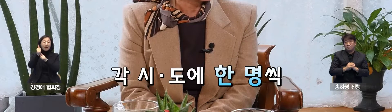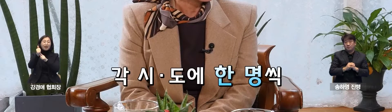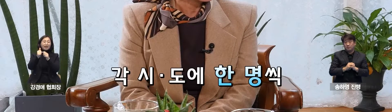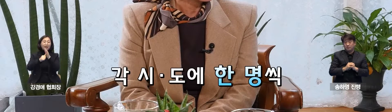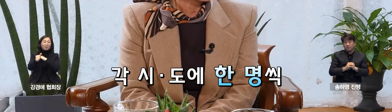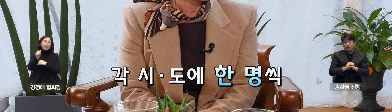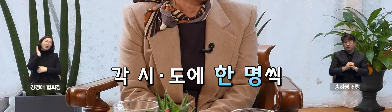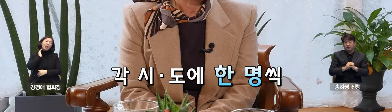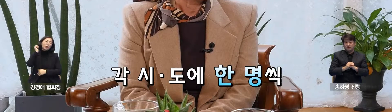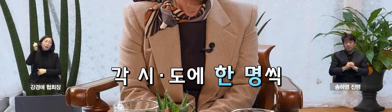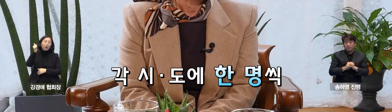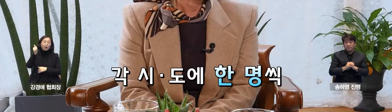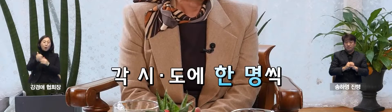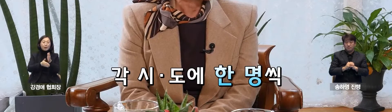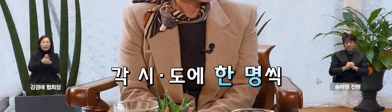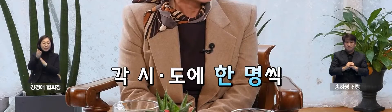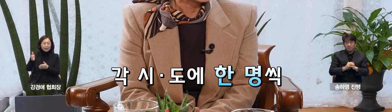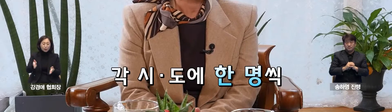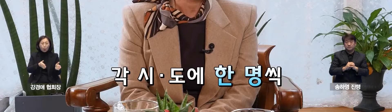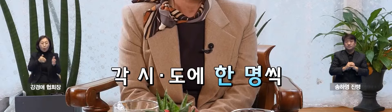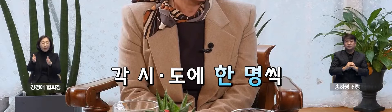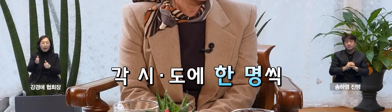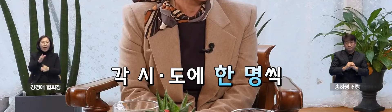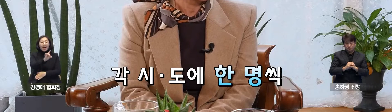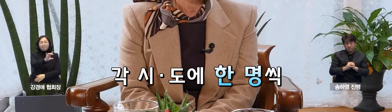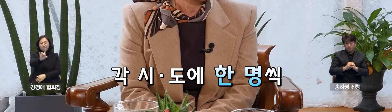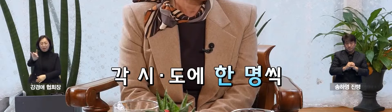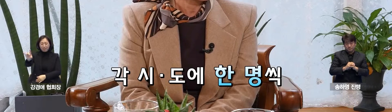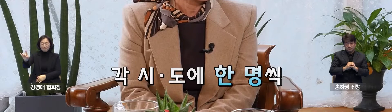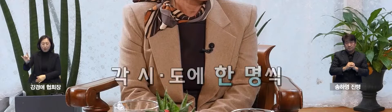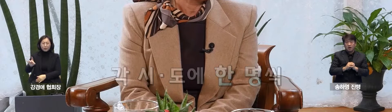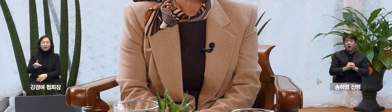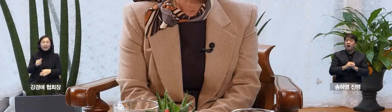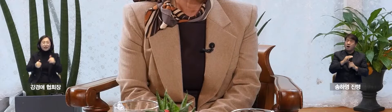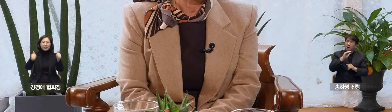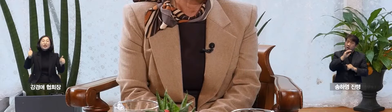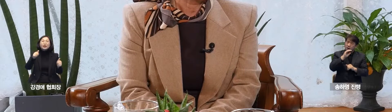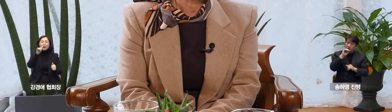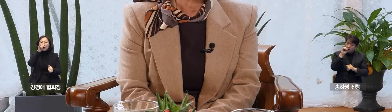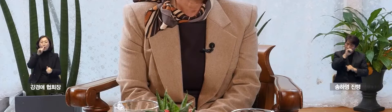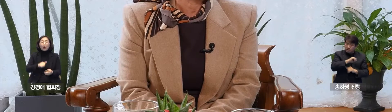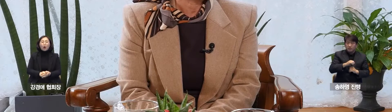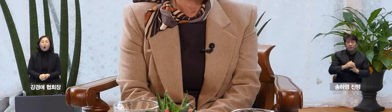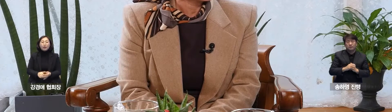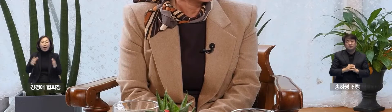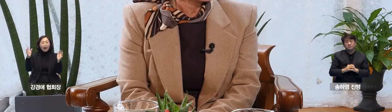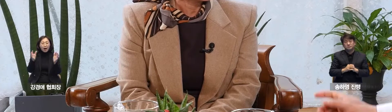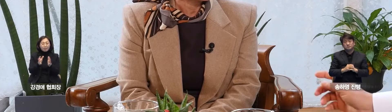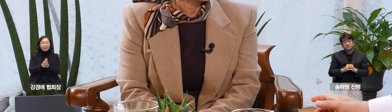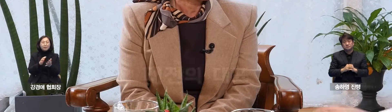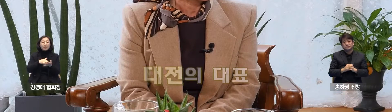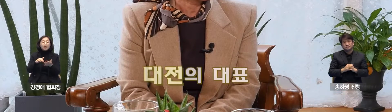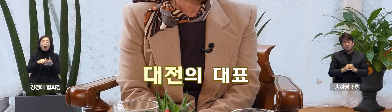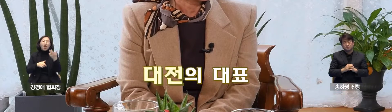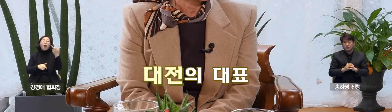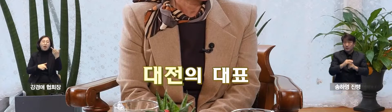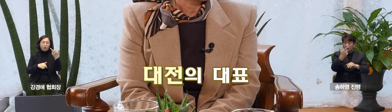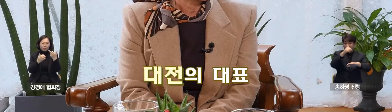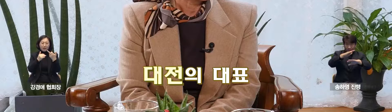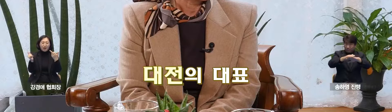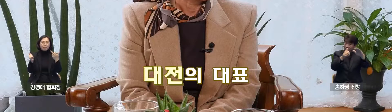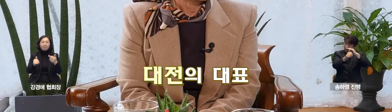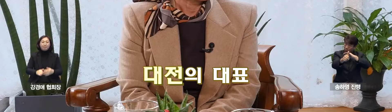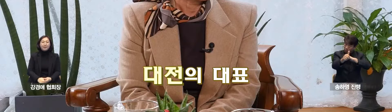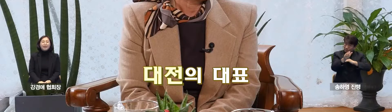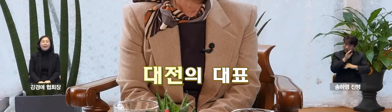각 시의 시나 도에 한 명씩 있는 겁니다. 아, 그렇습니까? 그래서 17분의 부의장 대전에는 계시고.